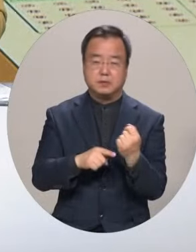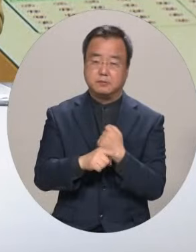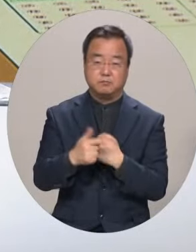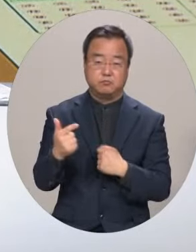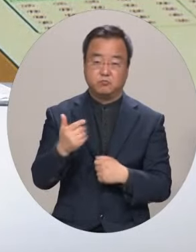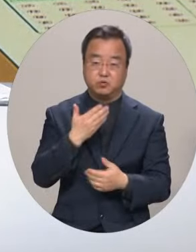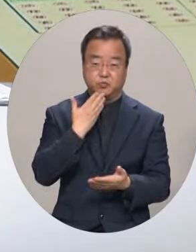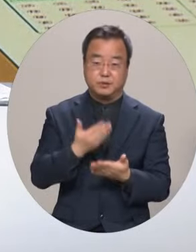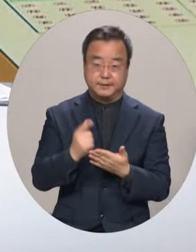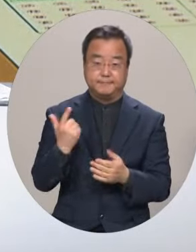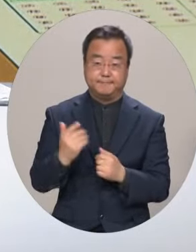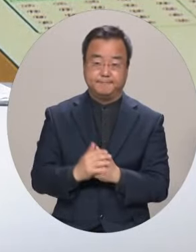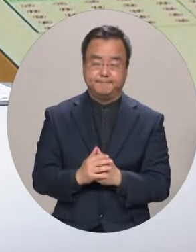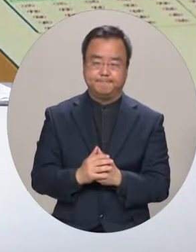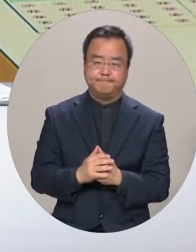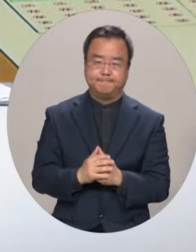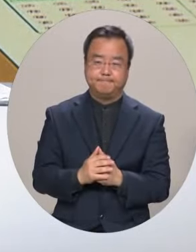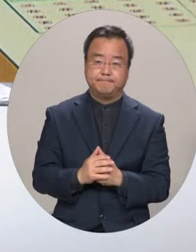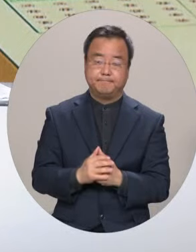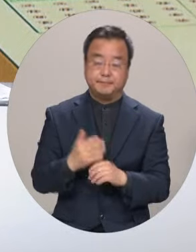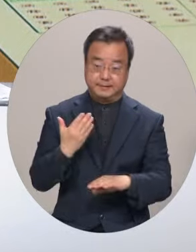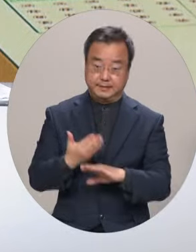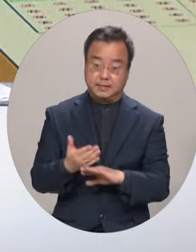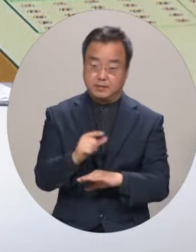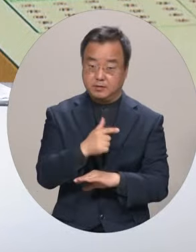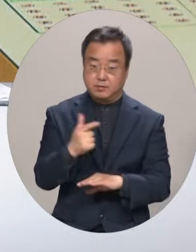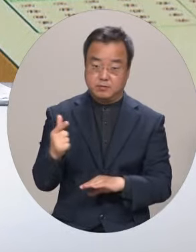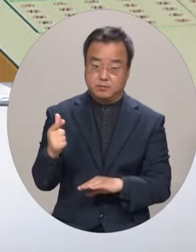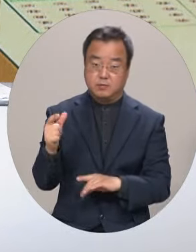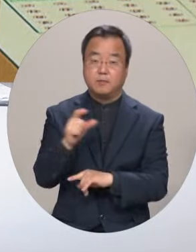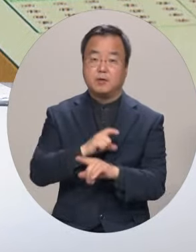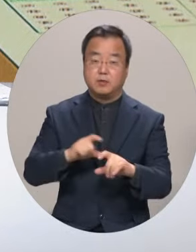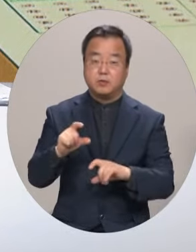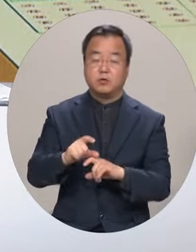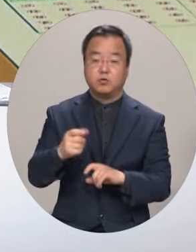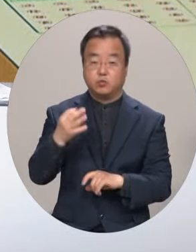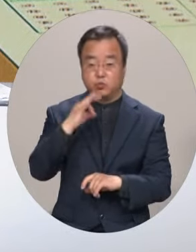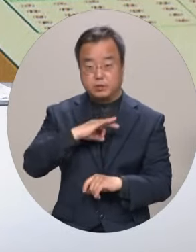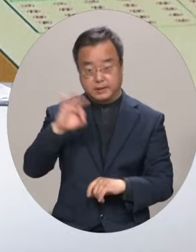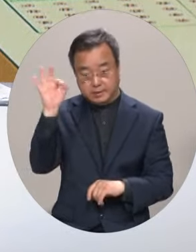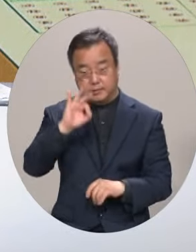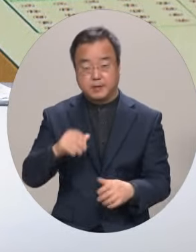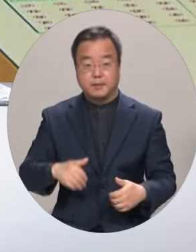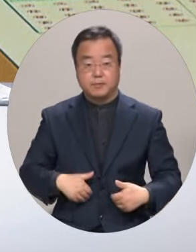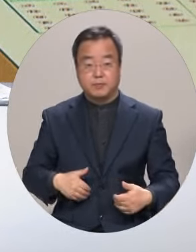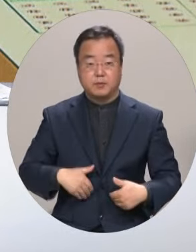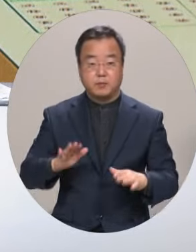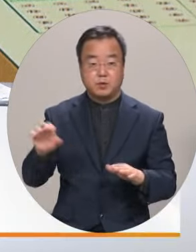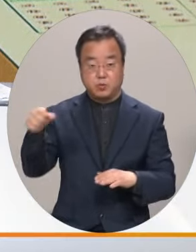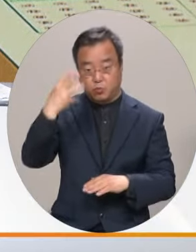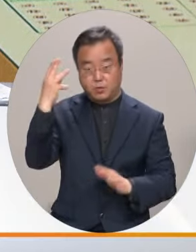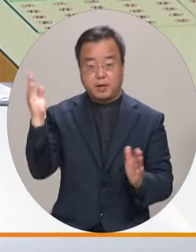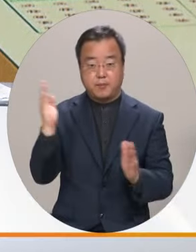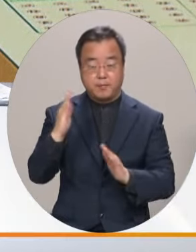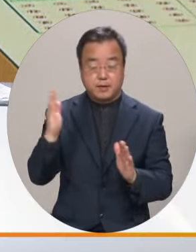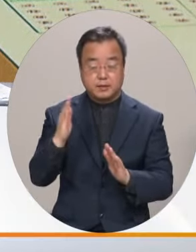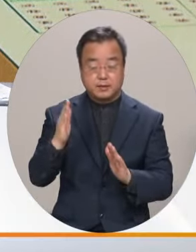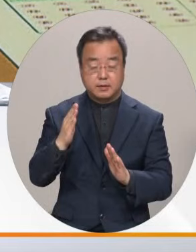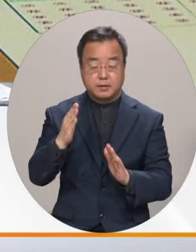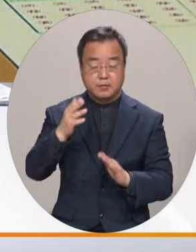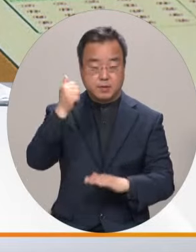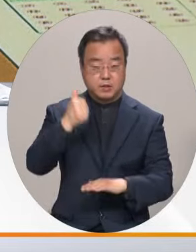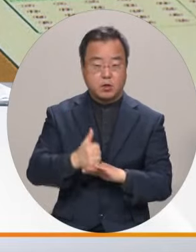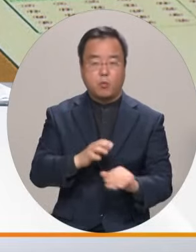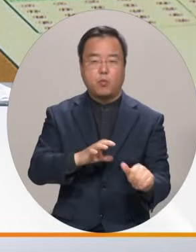난이도보다 다른 지점에서 의미를 찾아야 된다라는 건데 우리고 3수험생들 이번 시험 결과를 어떻게 활용하면